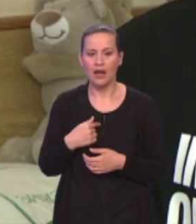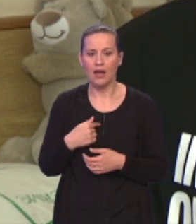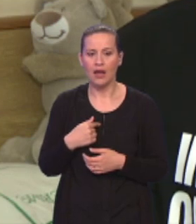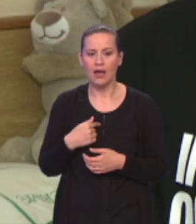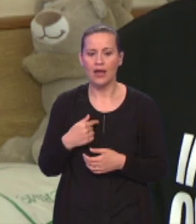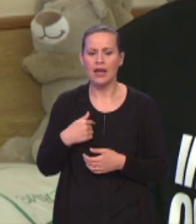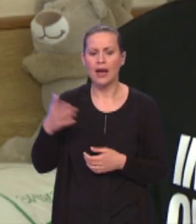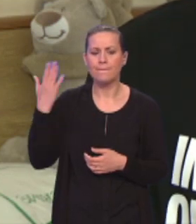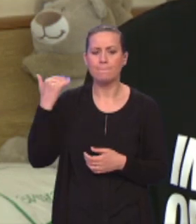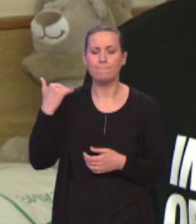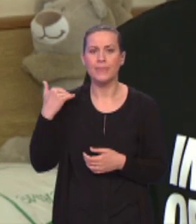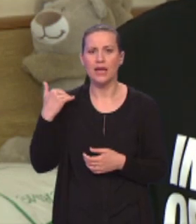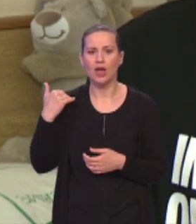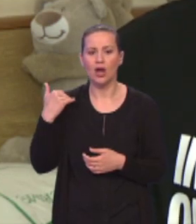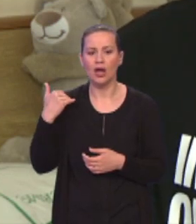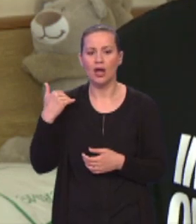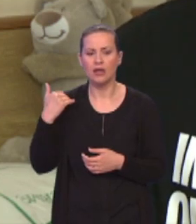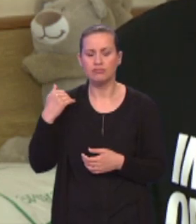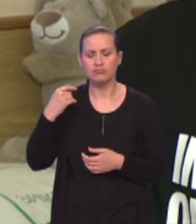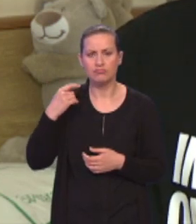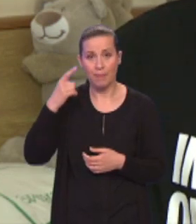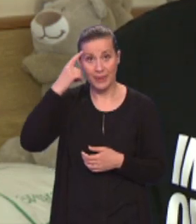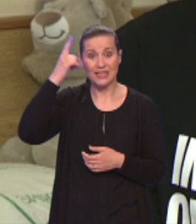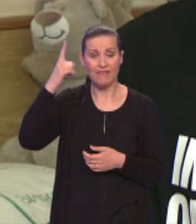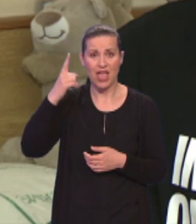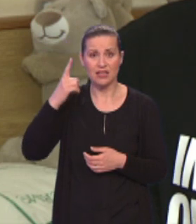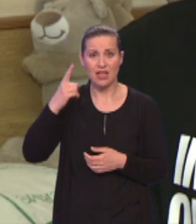zapravo sam bio priseban pri svijesti